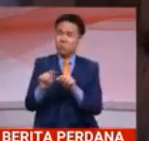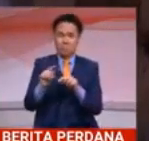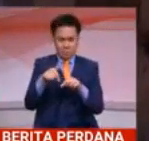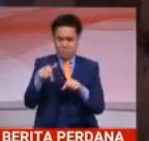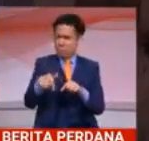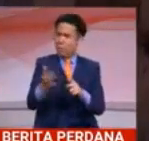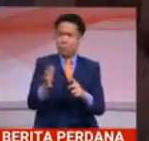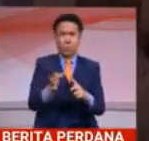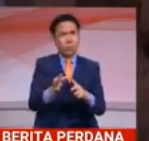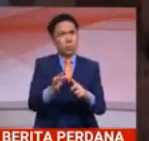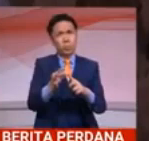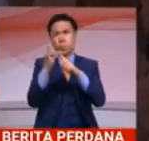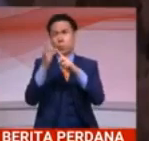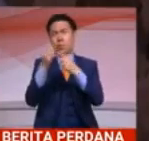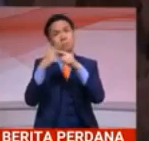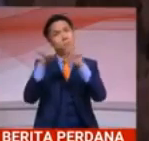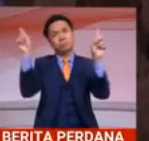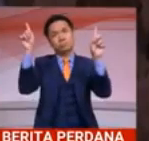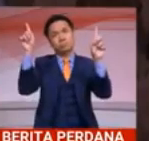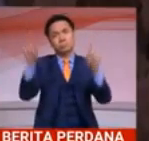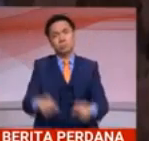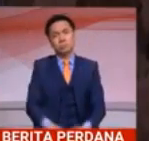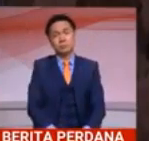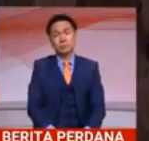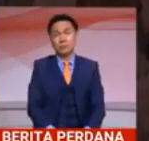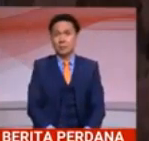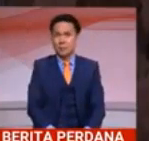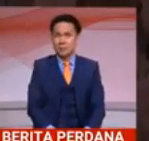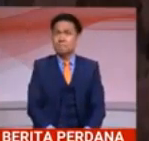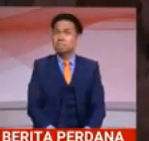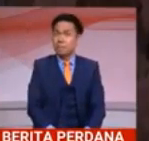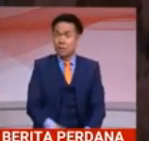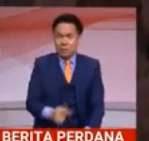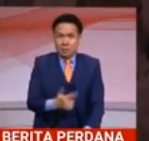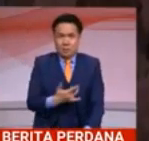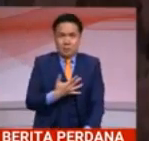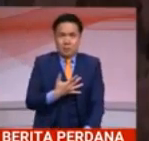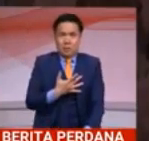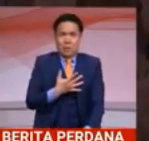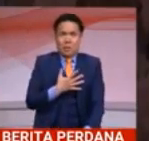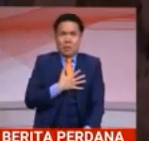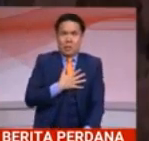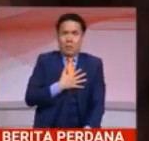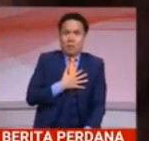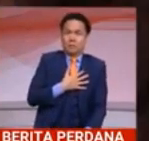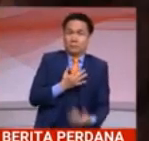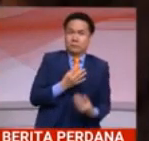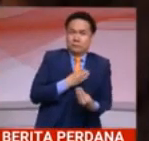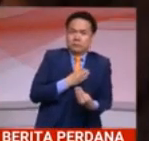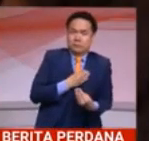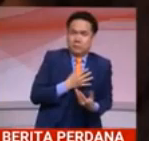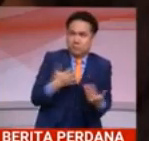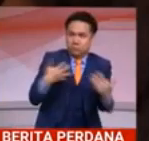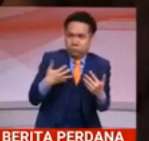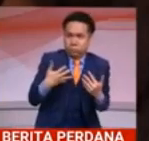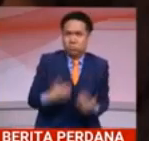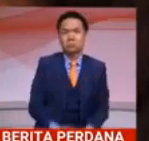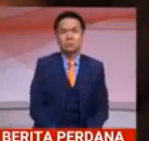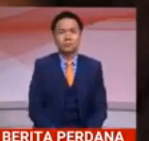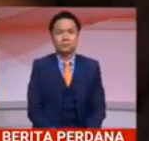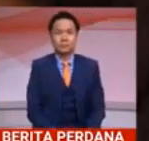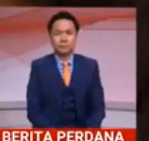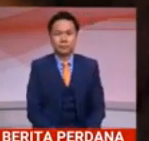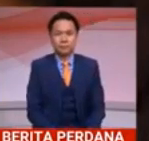untuk tengok cerita-cerita macam ni kan. Tapi untuk cerita ni saya rasa saya lagi takut daripada nak jadikan dia sebagai reference. So